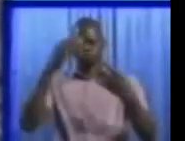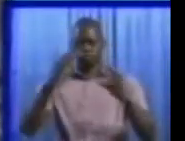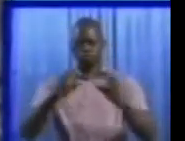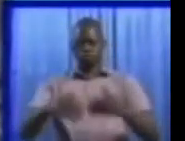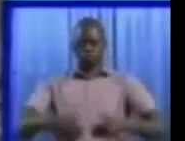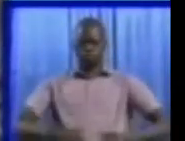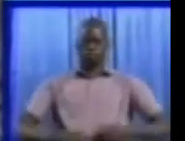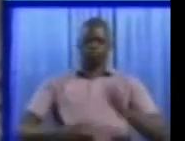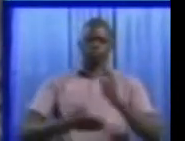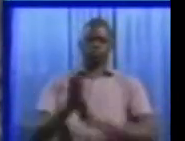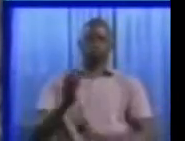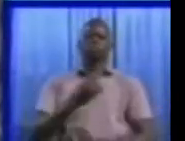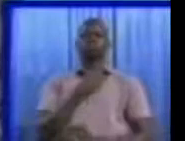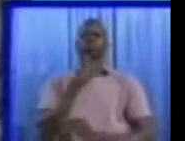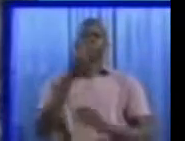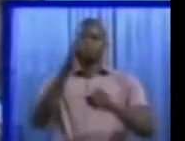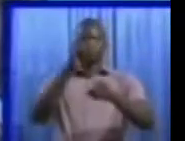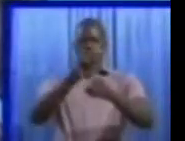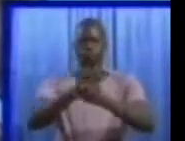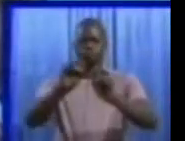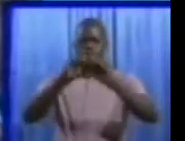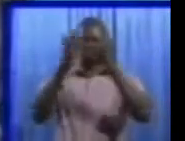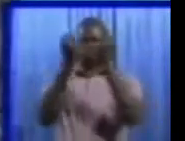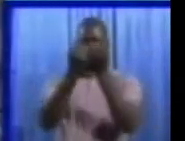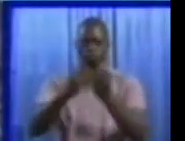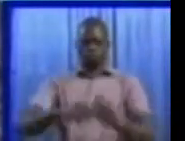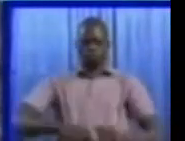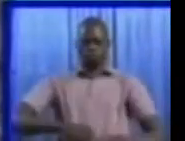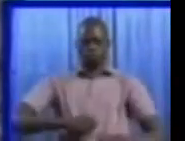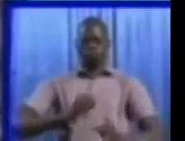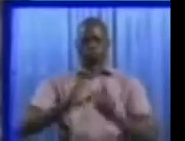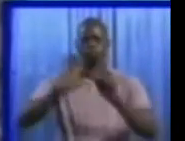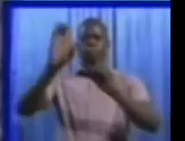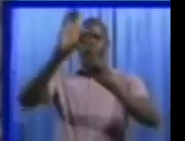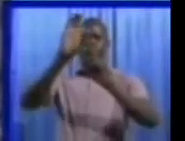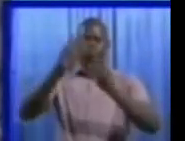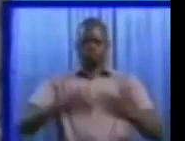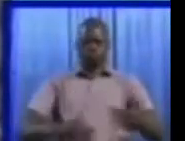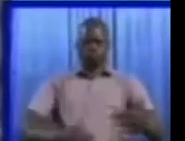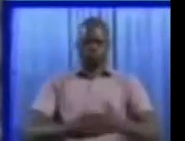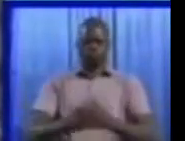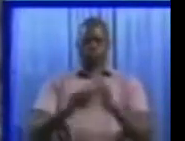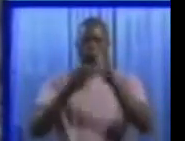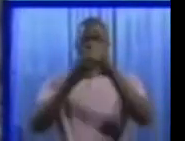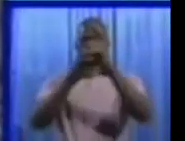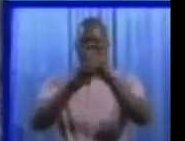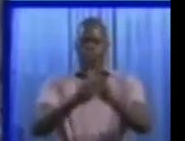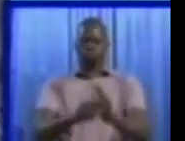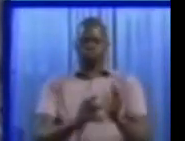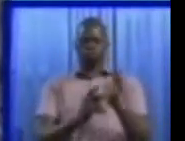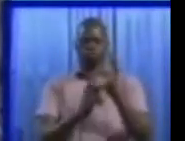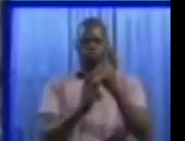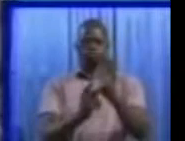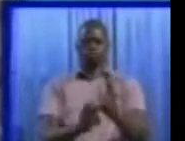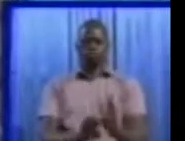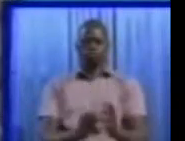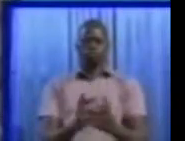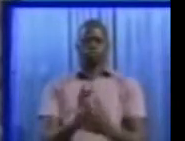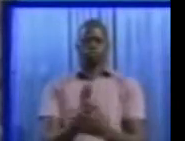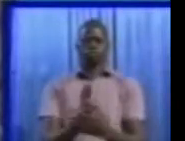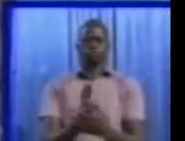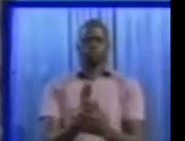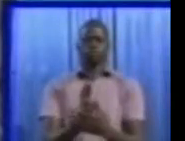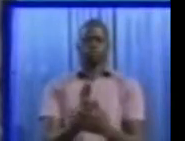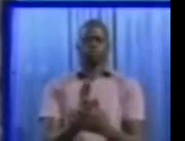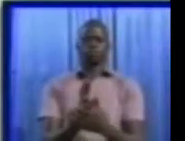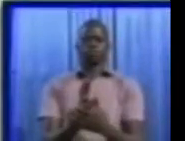allés dire aux acteurs du secteur informel. Les conditions d'accès et les modalités leur ont été présentées. Isaïe Parkouda.